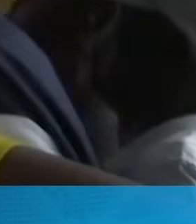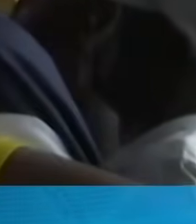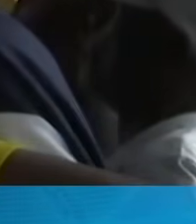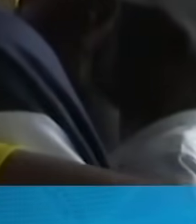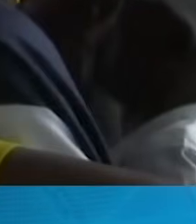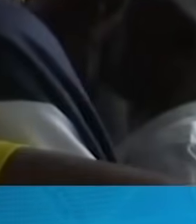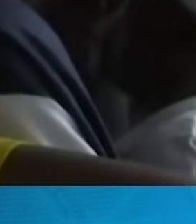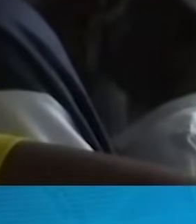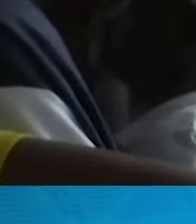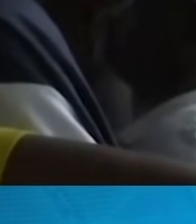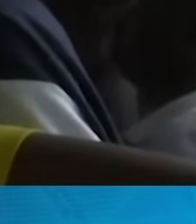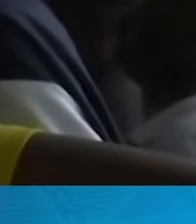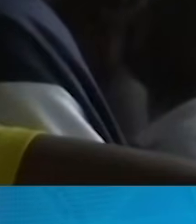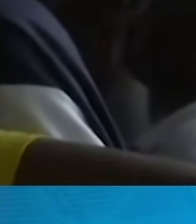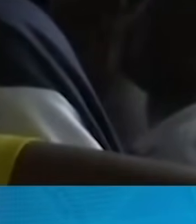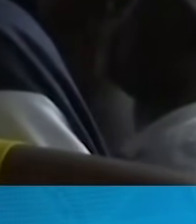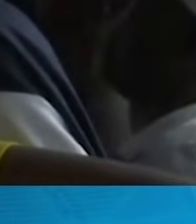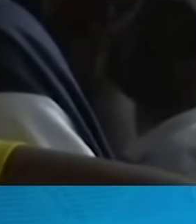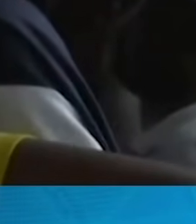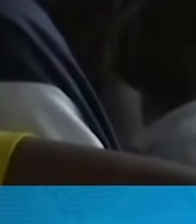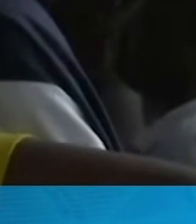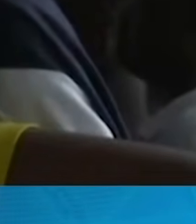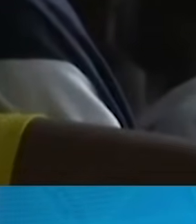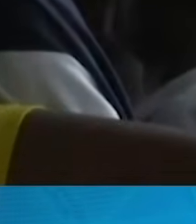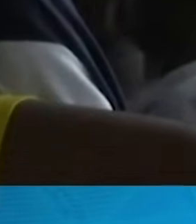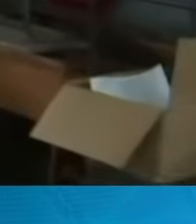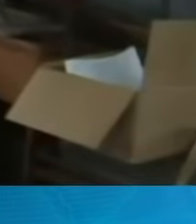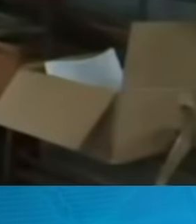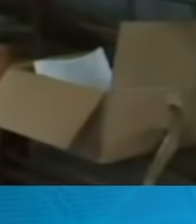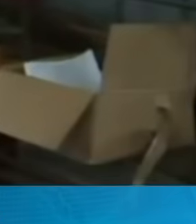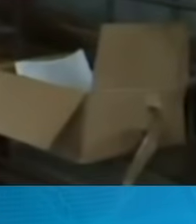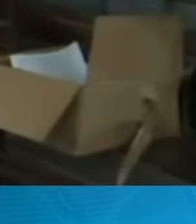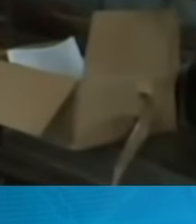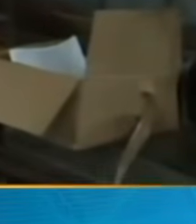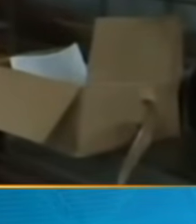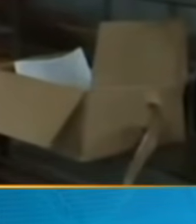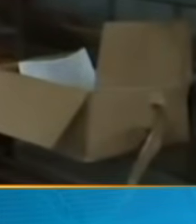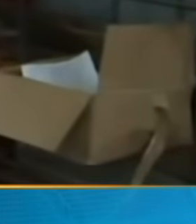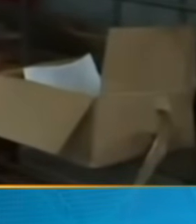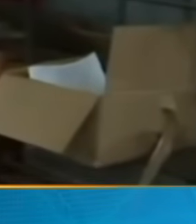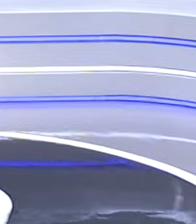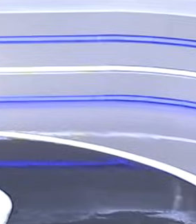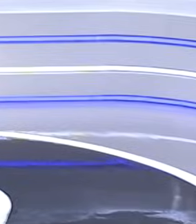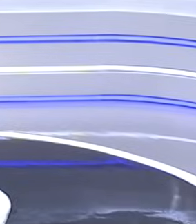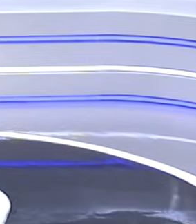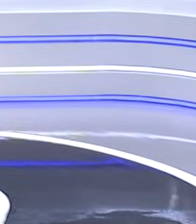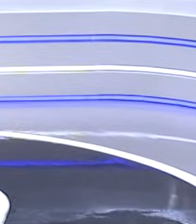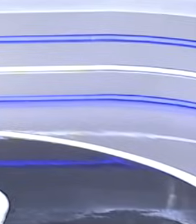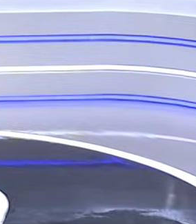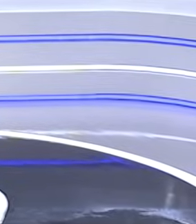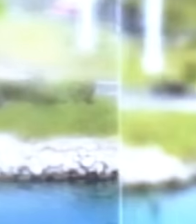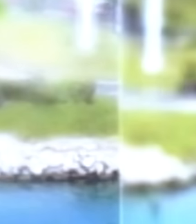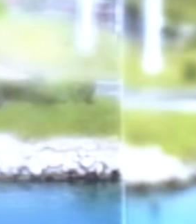sortant, Félix Tshisekedi, brigue un second mandat. De retard ont été observés ce matin lors de l'ouverture des bureaux de